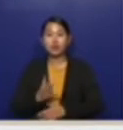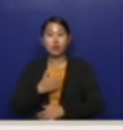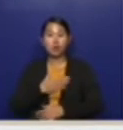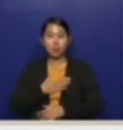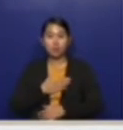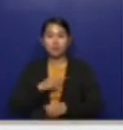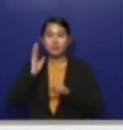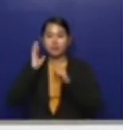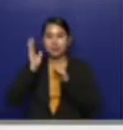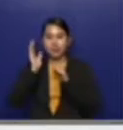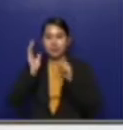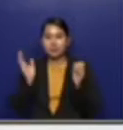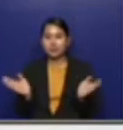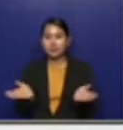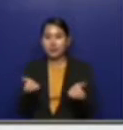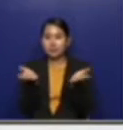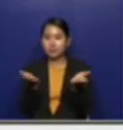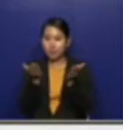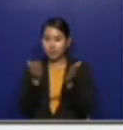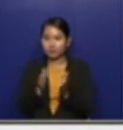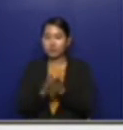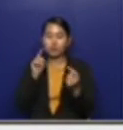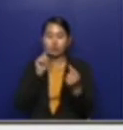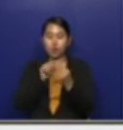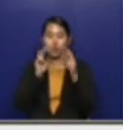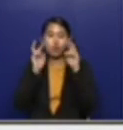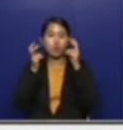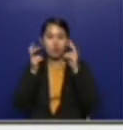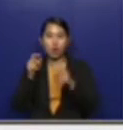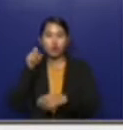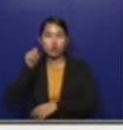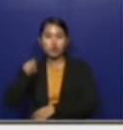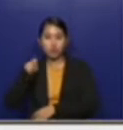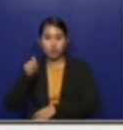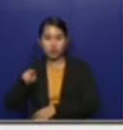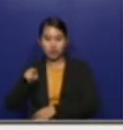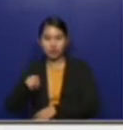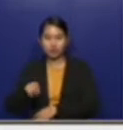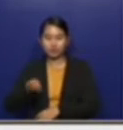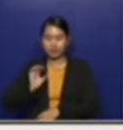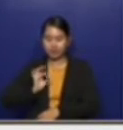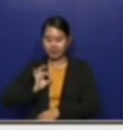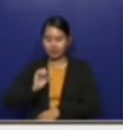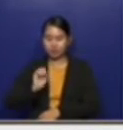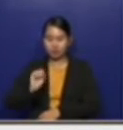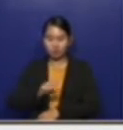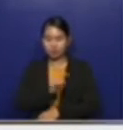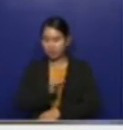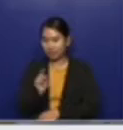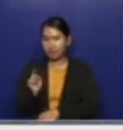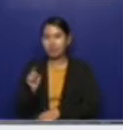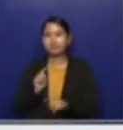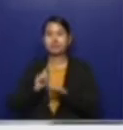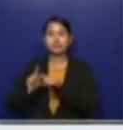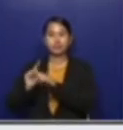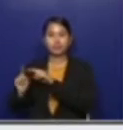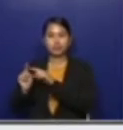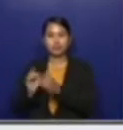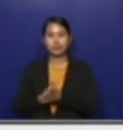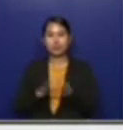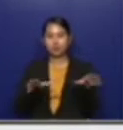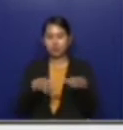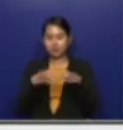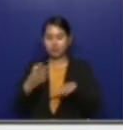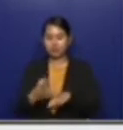งความเห็นสนับสนุนยติด่วนของสมาชิกสภาผู้แทนราษฎรหลายท่านหลายพรรค